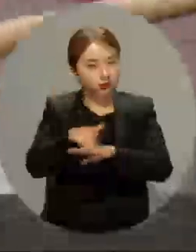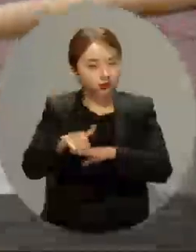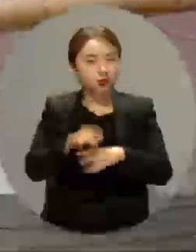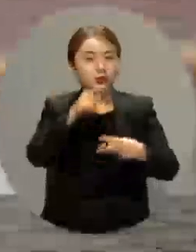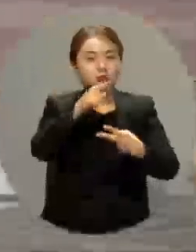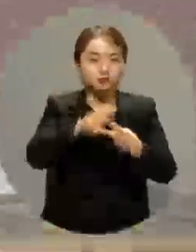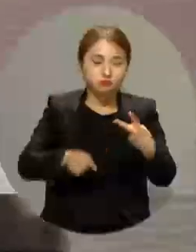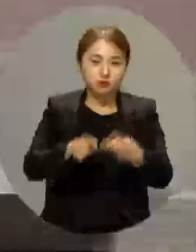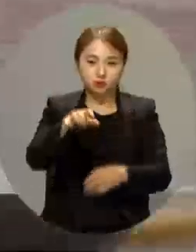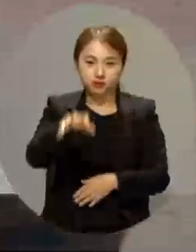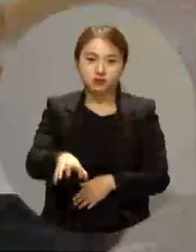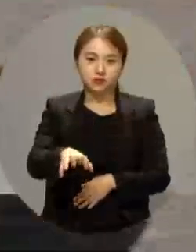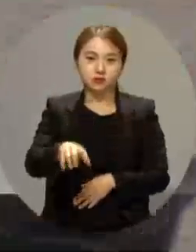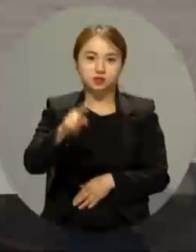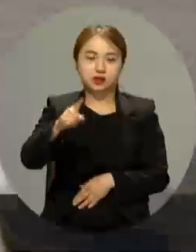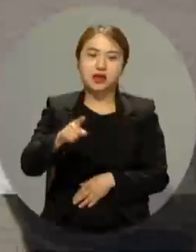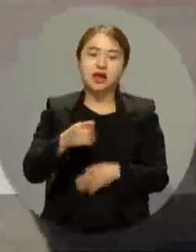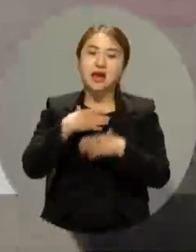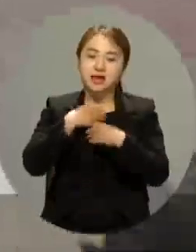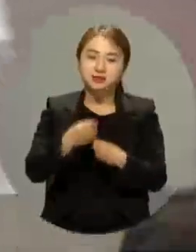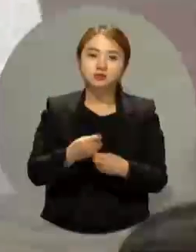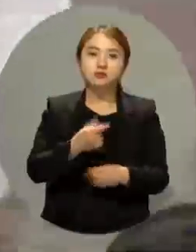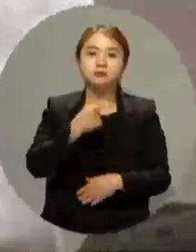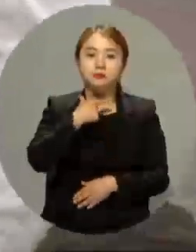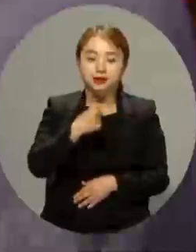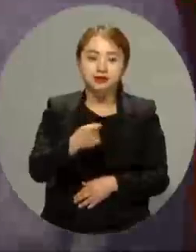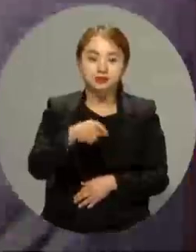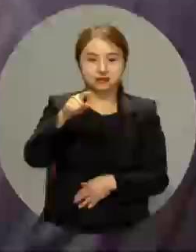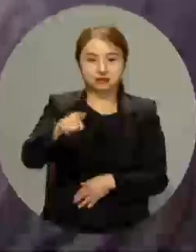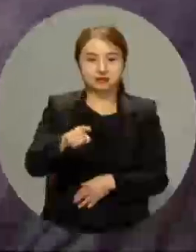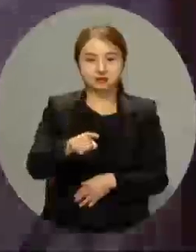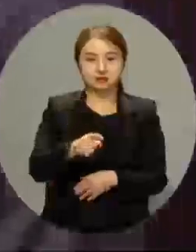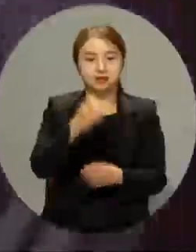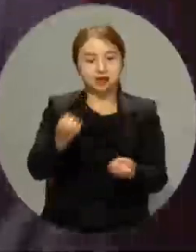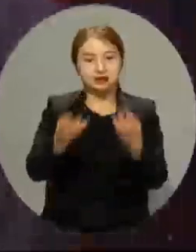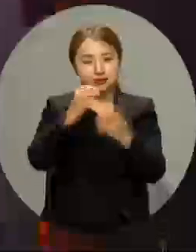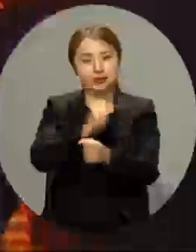변산 죽막동 유적에서는 풍어와 안전을 기원하는 수성당제가 열립니다